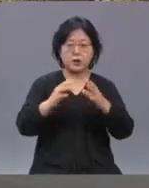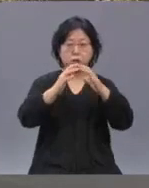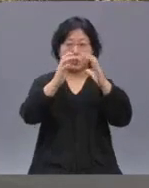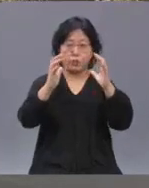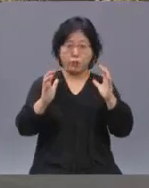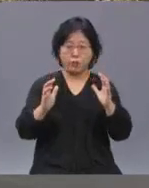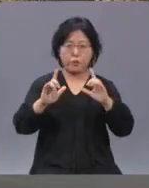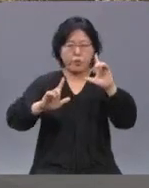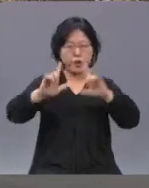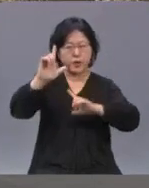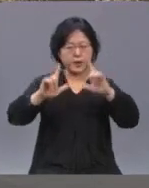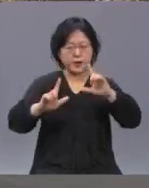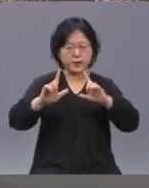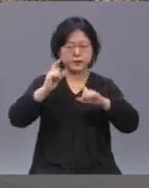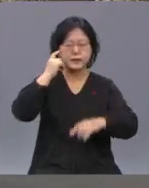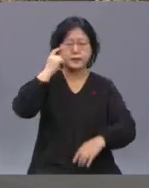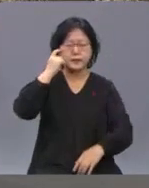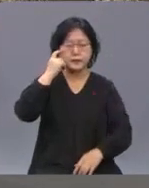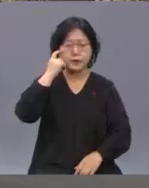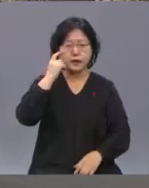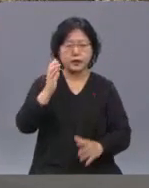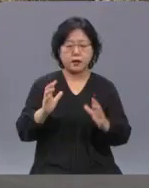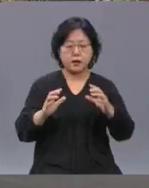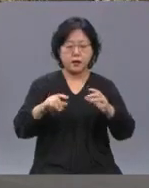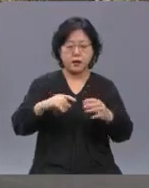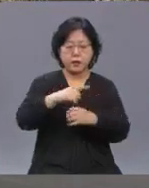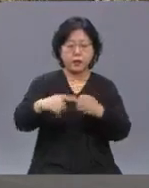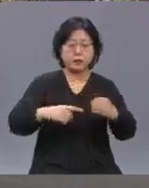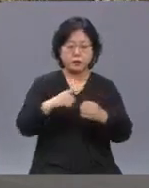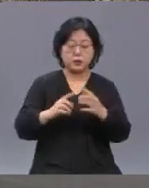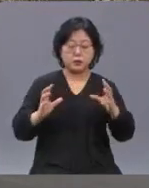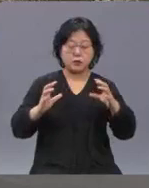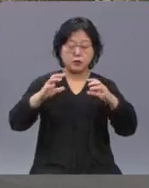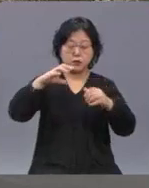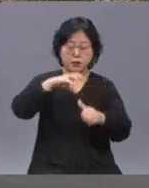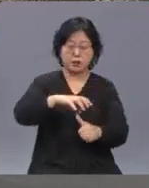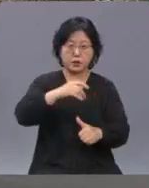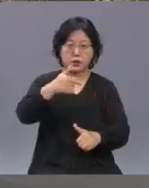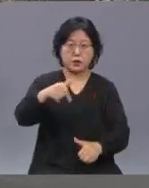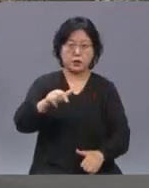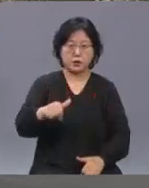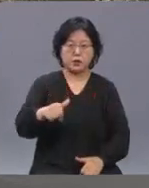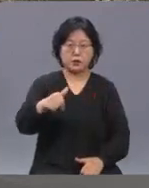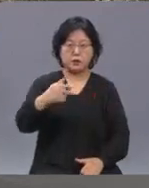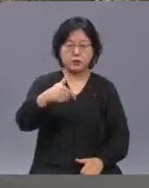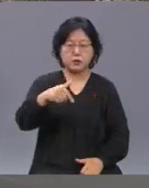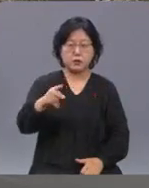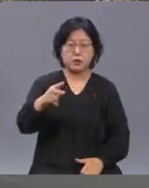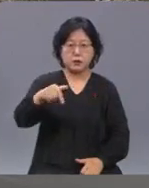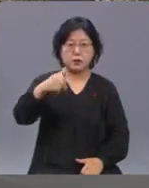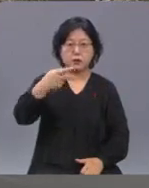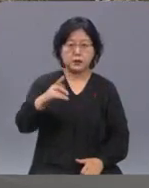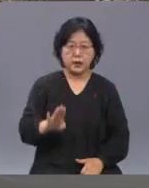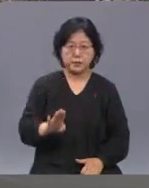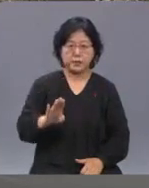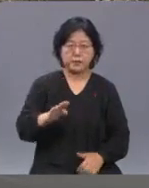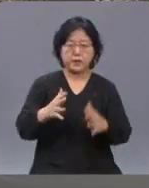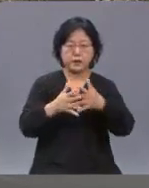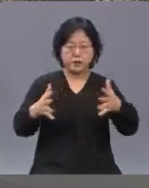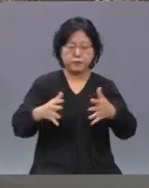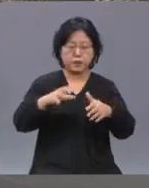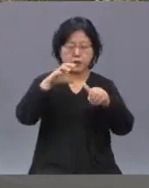돔 형태가 생각나실 텐데요 원자료를 둘러싼이 건물을 경락 건물이라고 합니다 경남